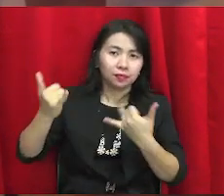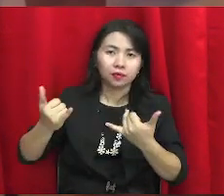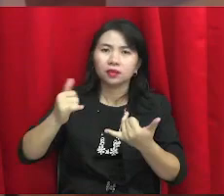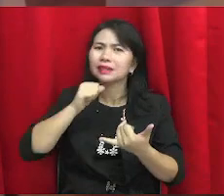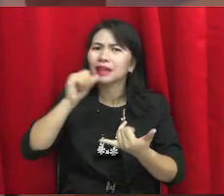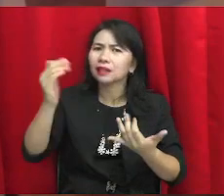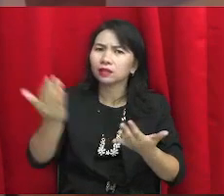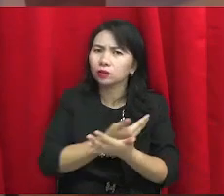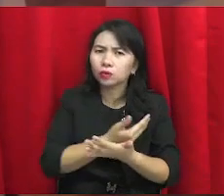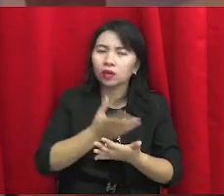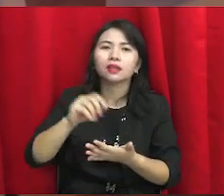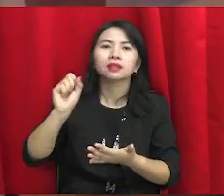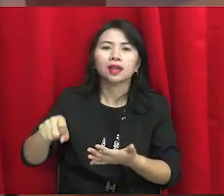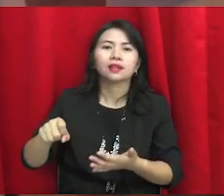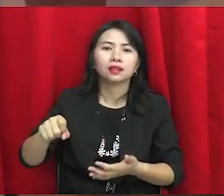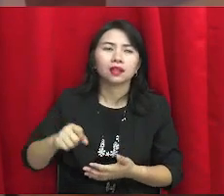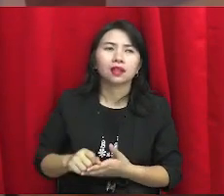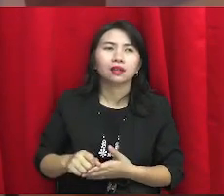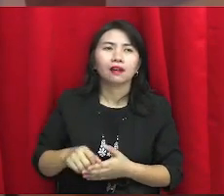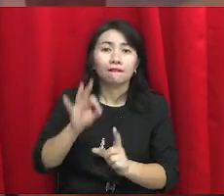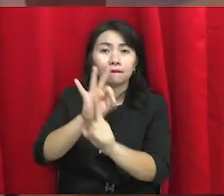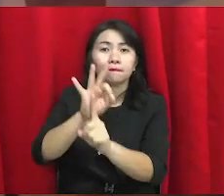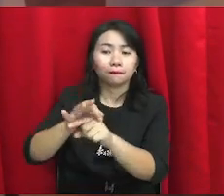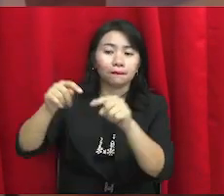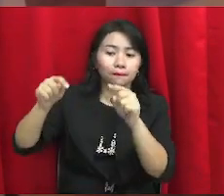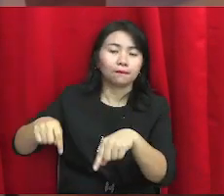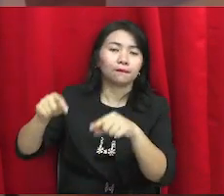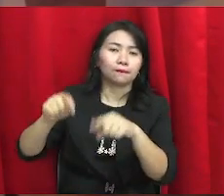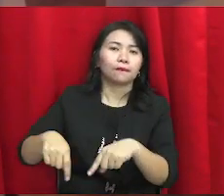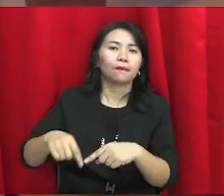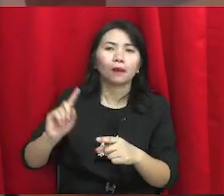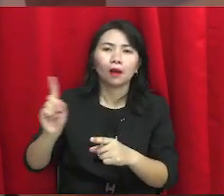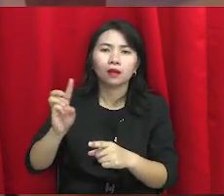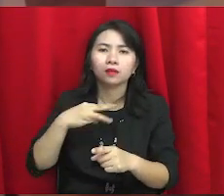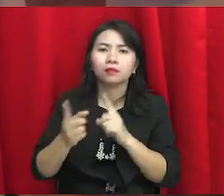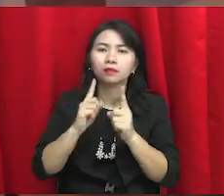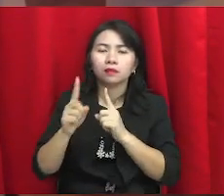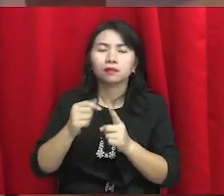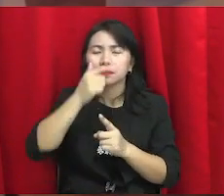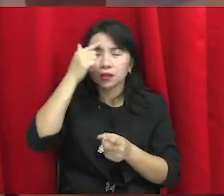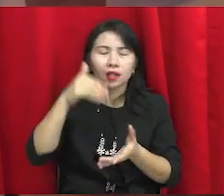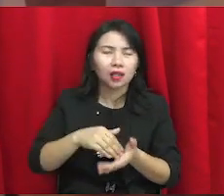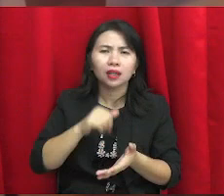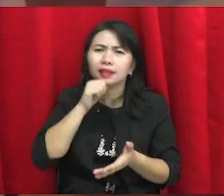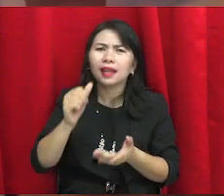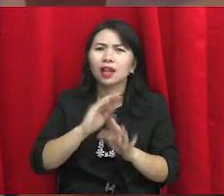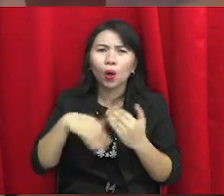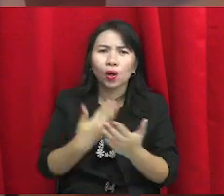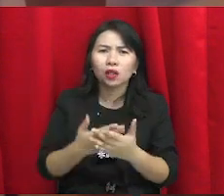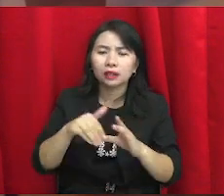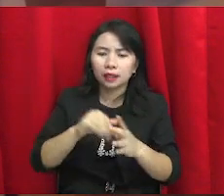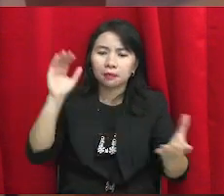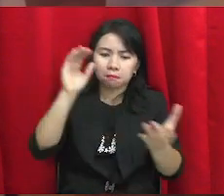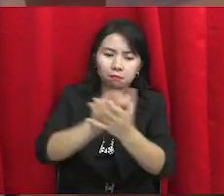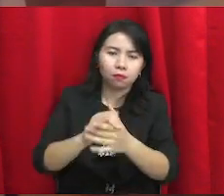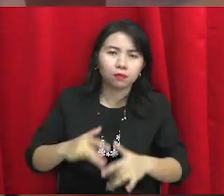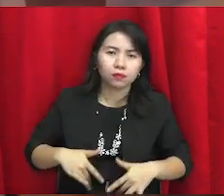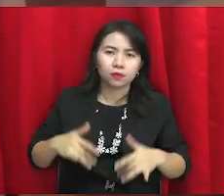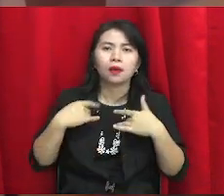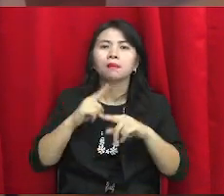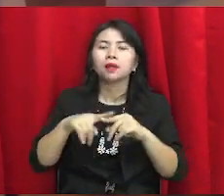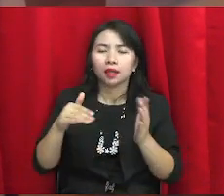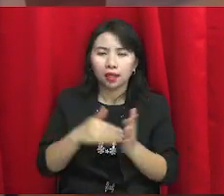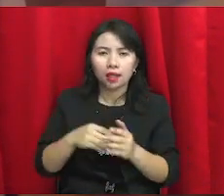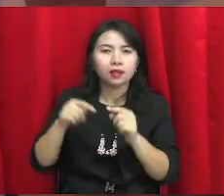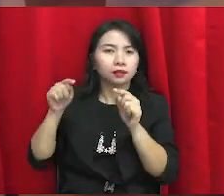hindi nawawala sa uso itong usapan na itong Thy Will Be Done. Kasi hindi po pala, hindi lang sa pag-asawa, sa lahat. Pero natuon lang po talaga na sa